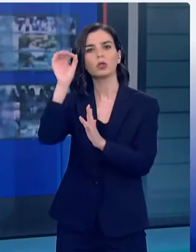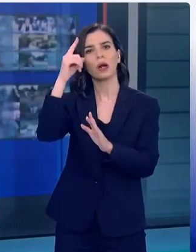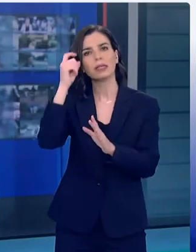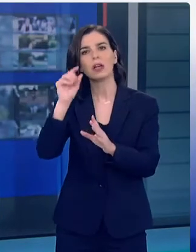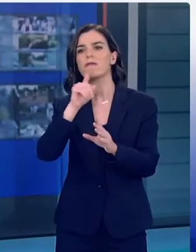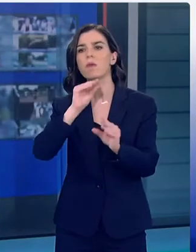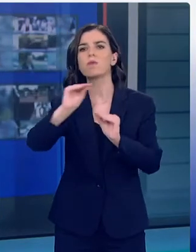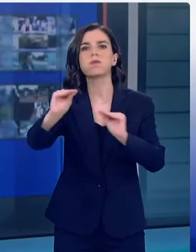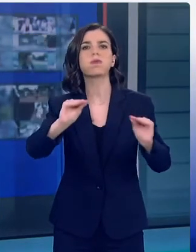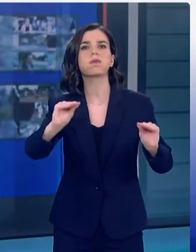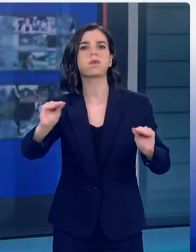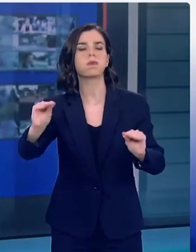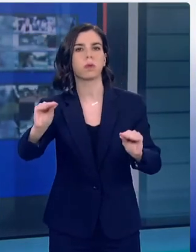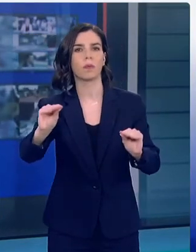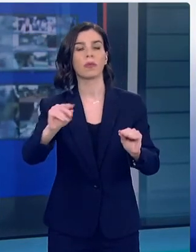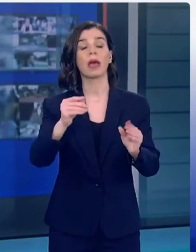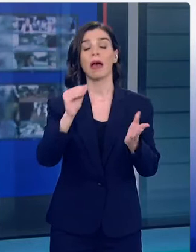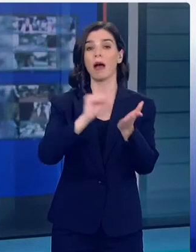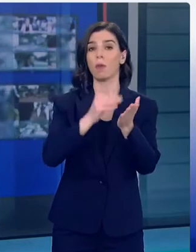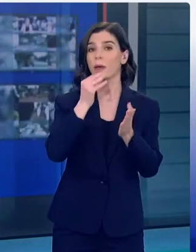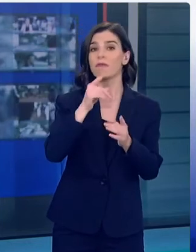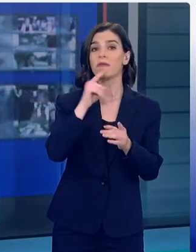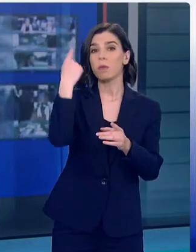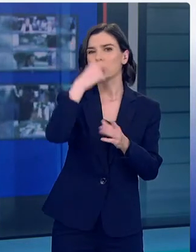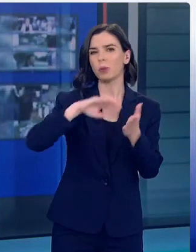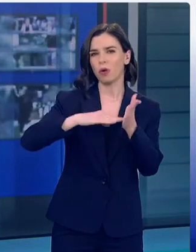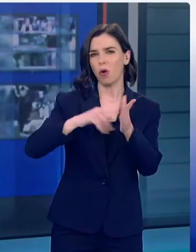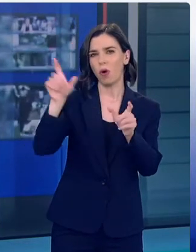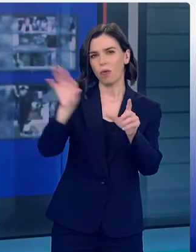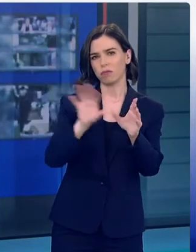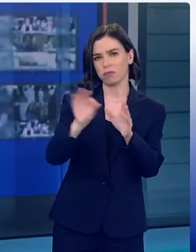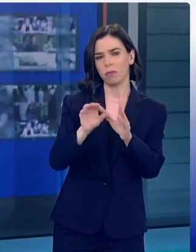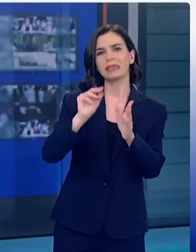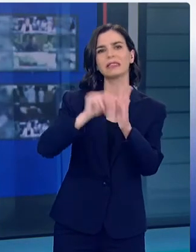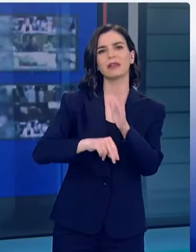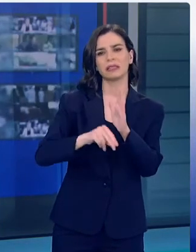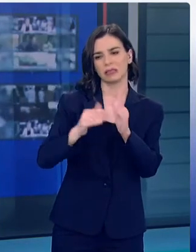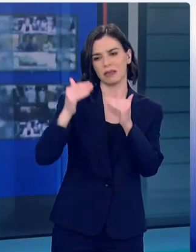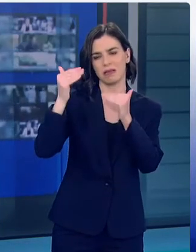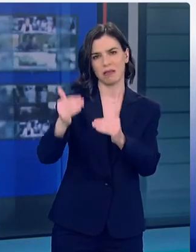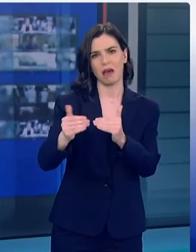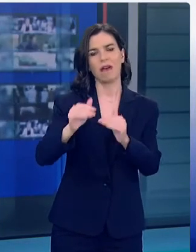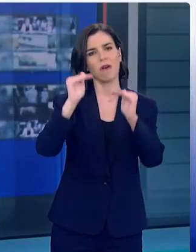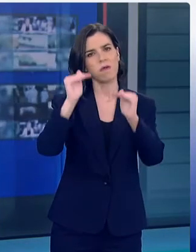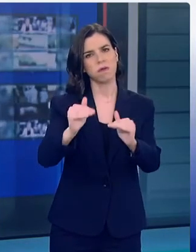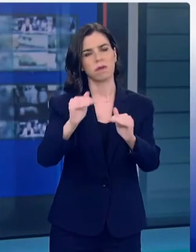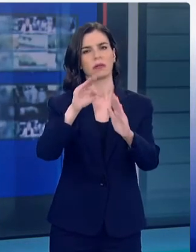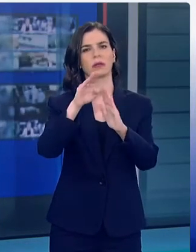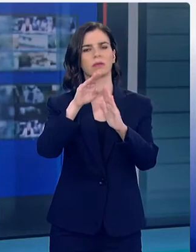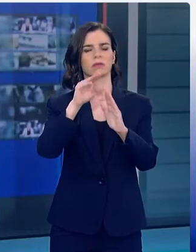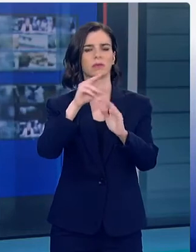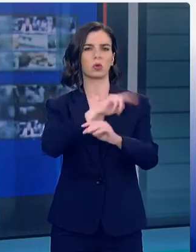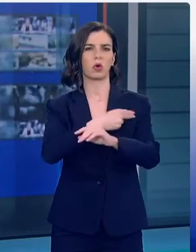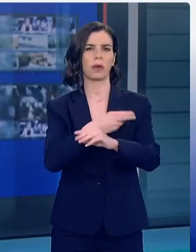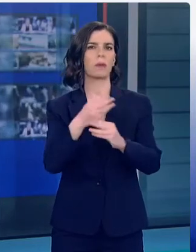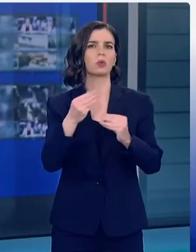κατανομής. Επίσης, έχετε αναφέρει ότι το προσωπικό που έχει προσληφθεί με συμβάσεις ορισμένου χρόνου θα παραμείνει στο σύστημα υγείας. Με ποιο